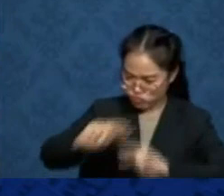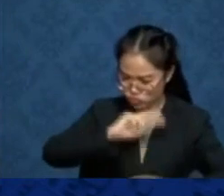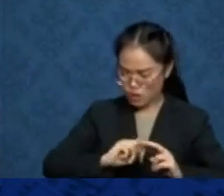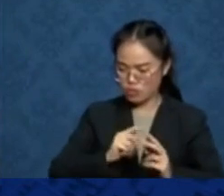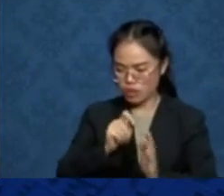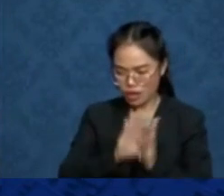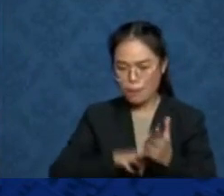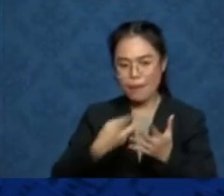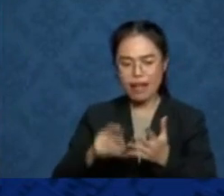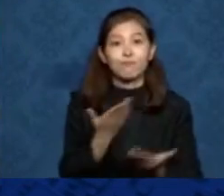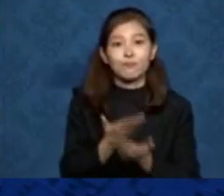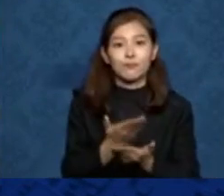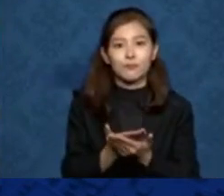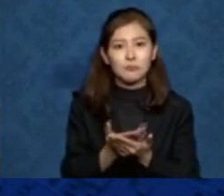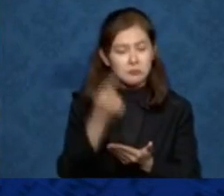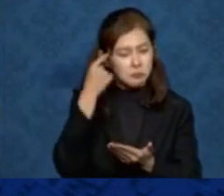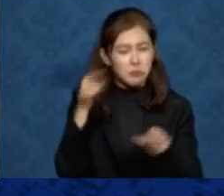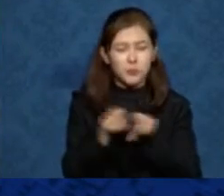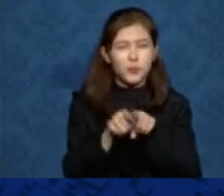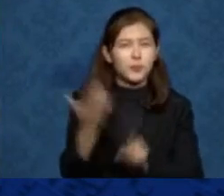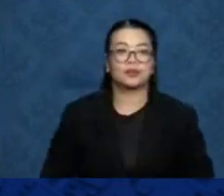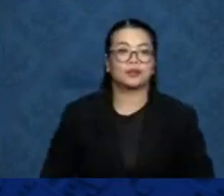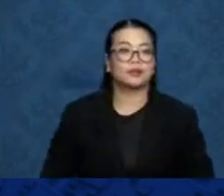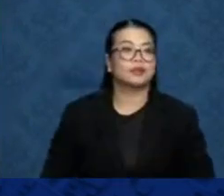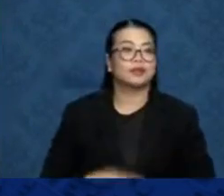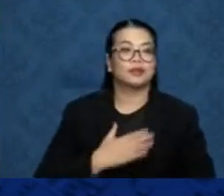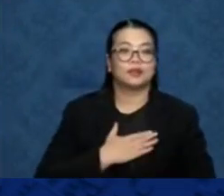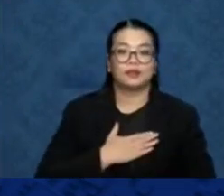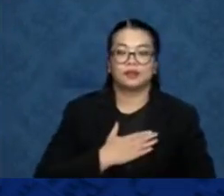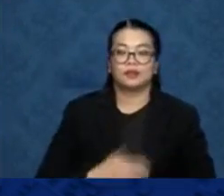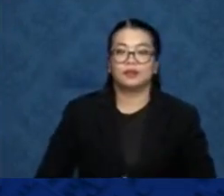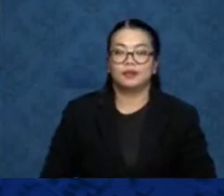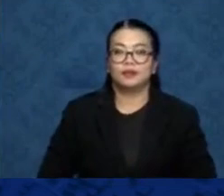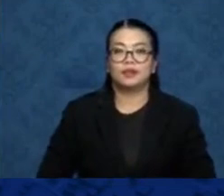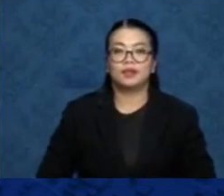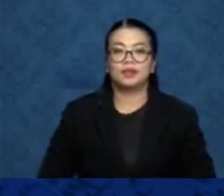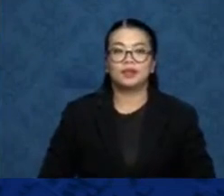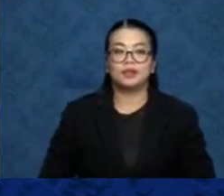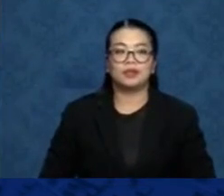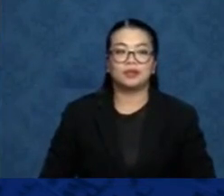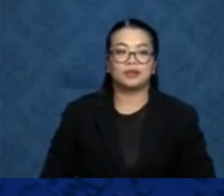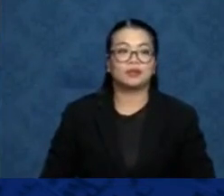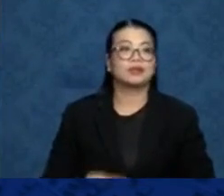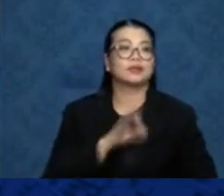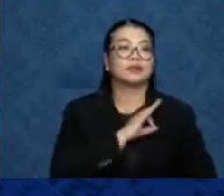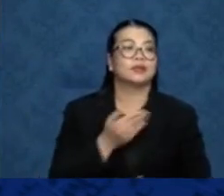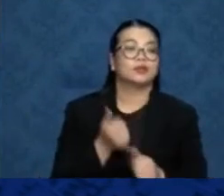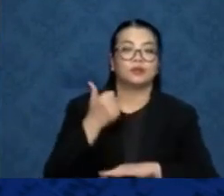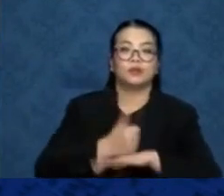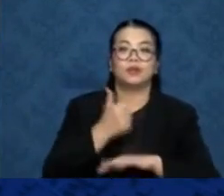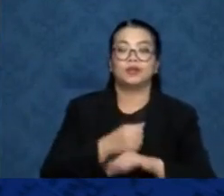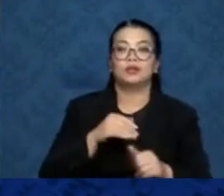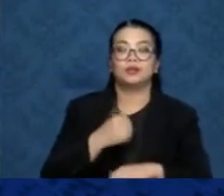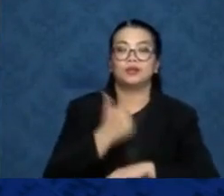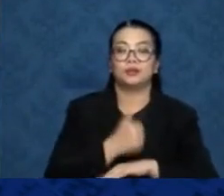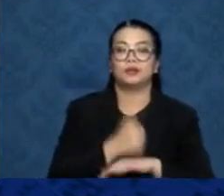ฐบาลไม่จำเป็นต้องใช้งบประมาณเช่นการฟื้นฟูหลักนิติธรรมตอนนี้สังคมก็ไม่มั่นใจนะคะว่ารัฐบาลจะทำได้หรือไม่เพราะ